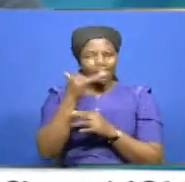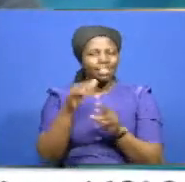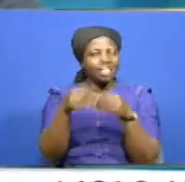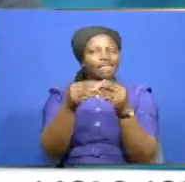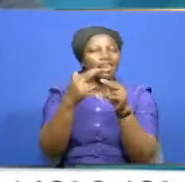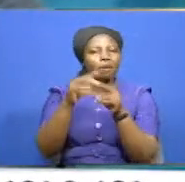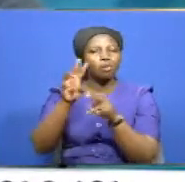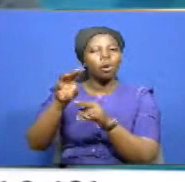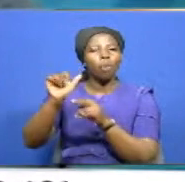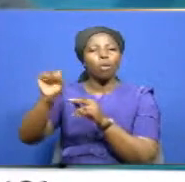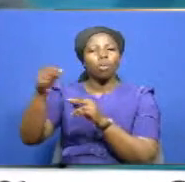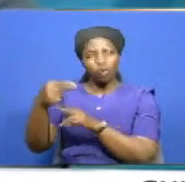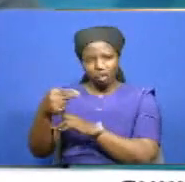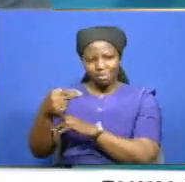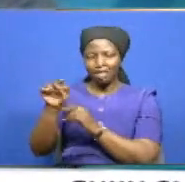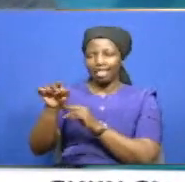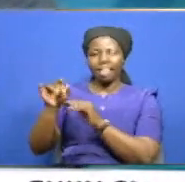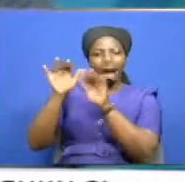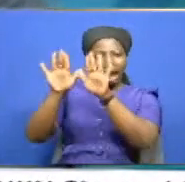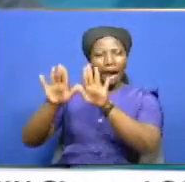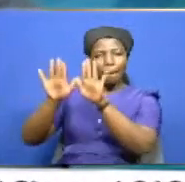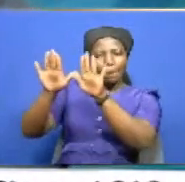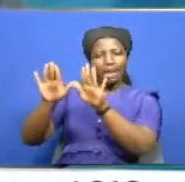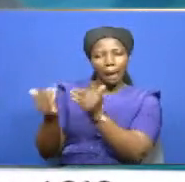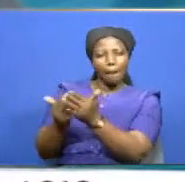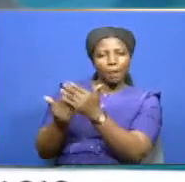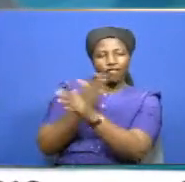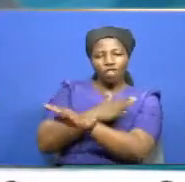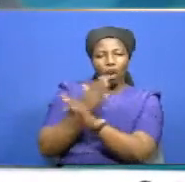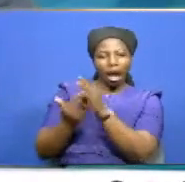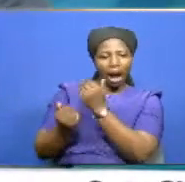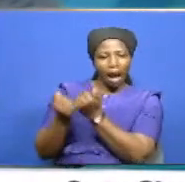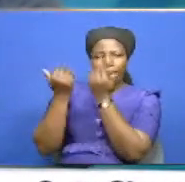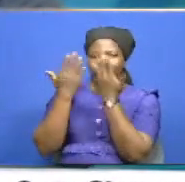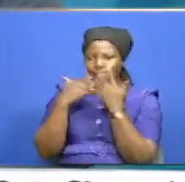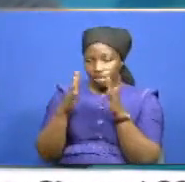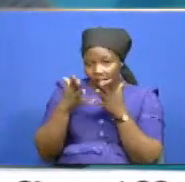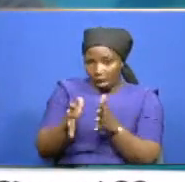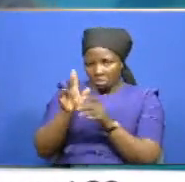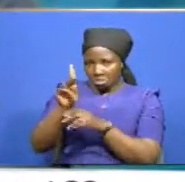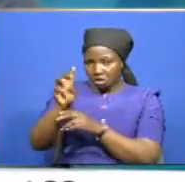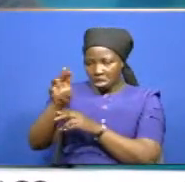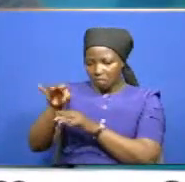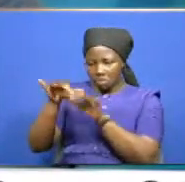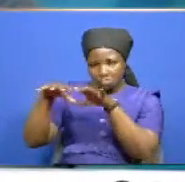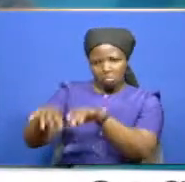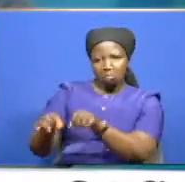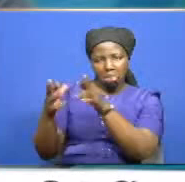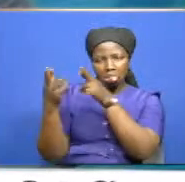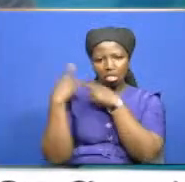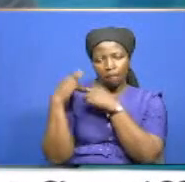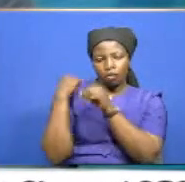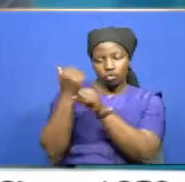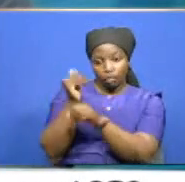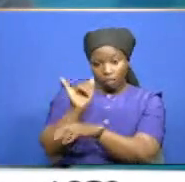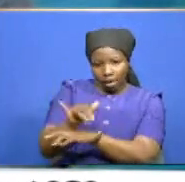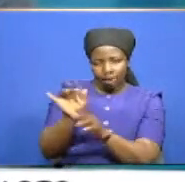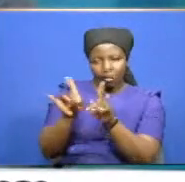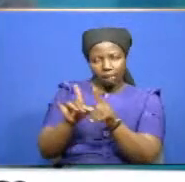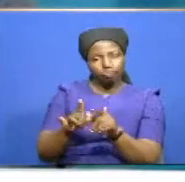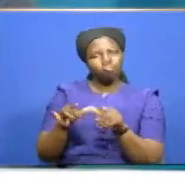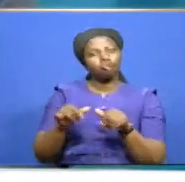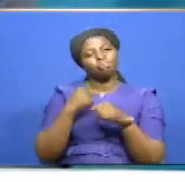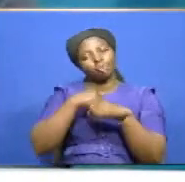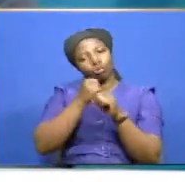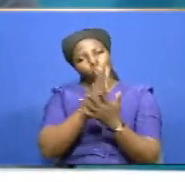campaign imekuwa hapo beleni, na sasa KWI imechukua kama jukumu la kuifanya na kufanya kila